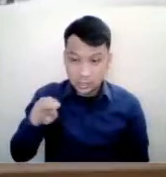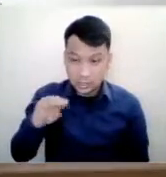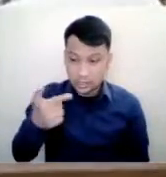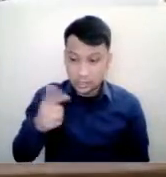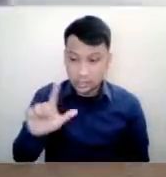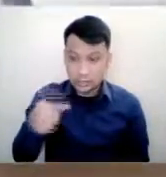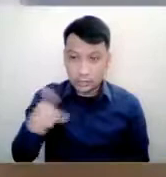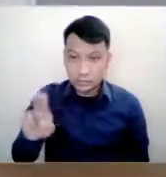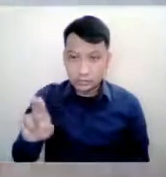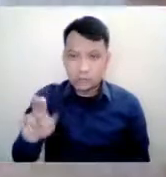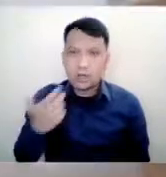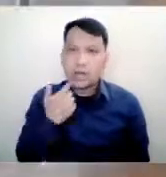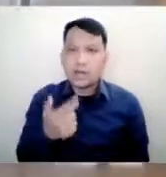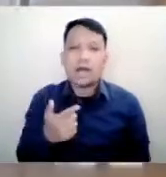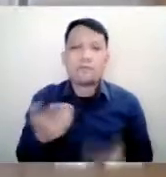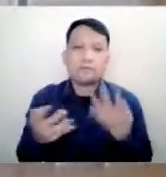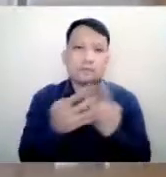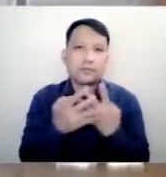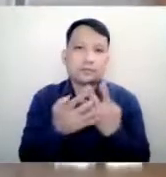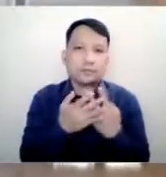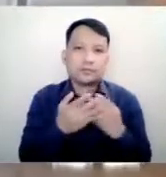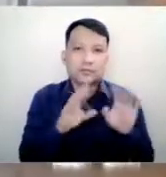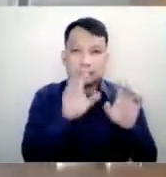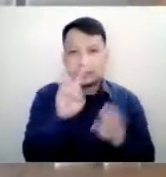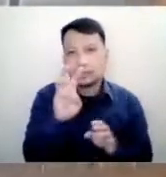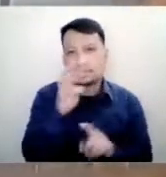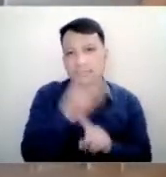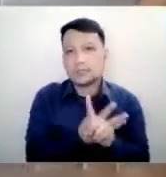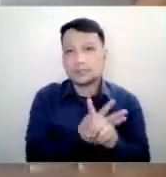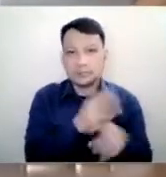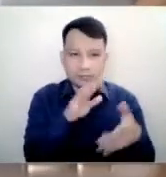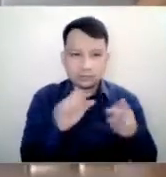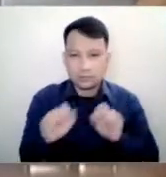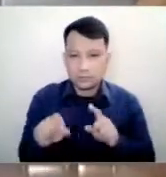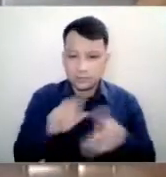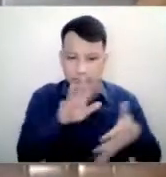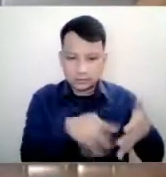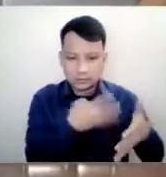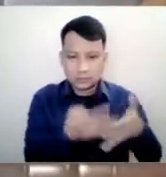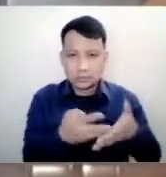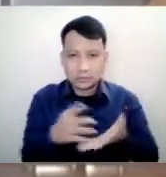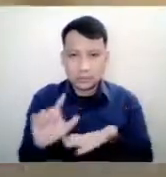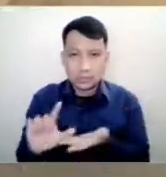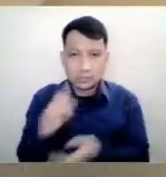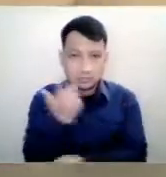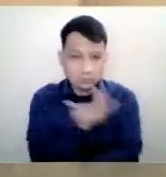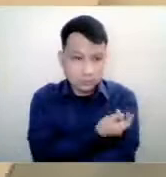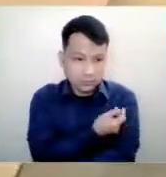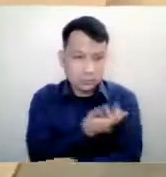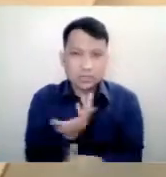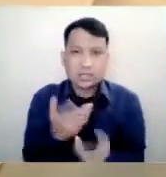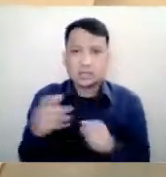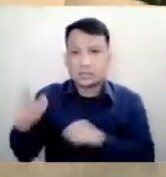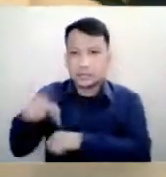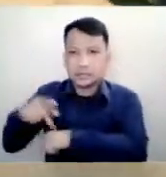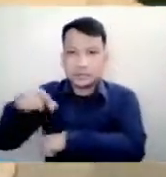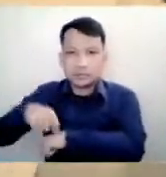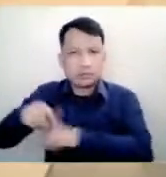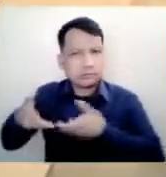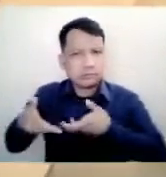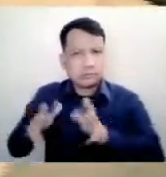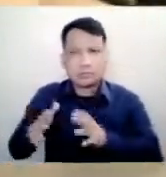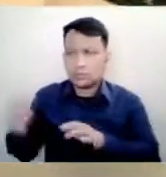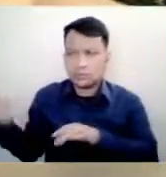hanggang 6 na buwang pulong ang magbebenta ng COVID-19 vaccines. Habang sa Paranaque, hindi na pinapayagan ang walk-in